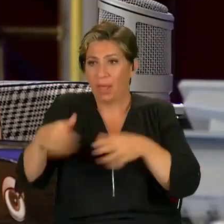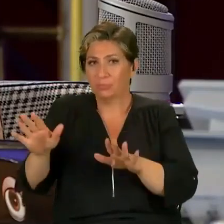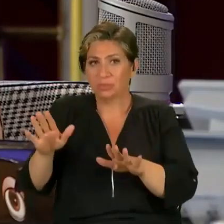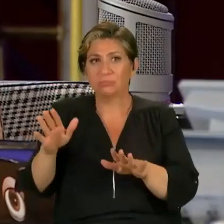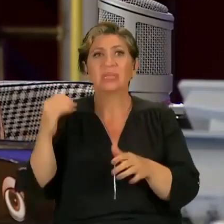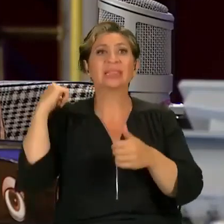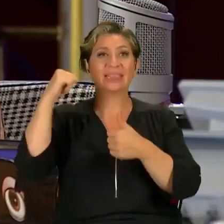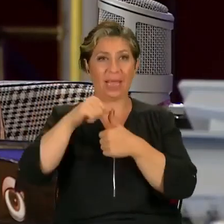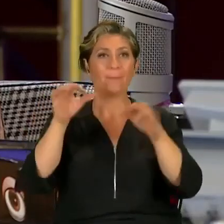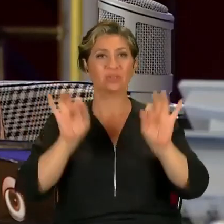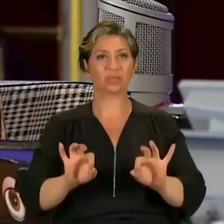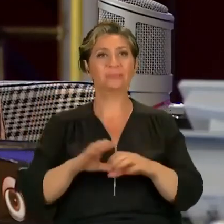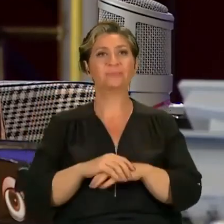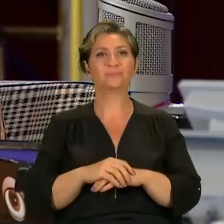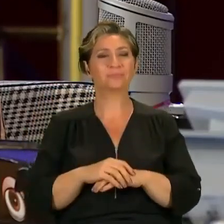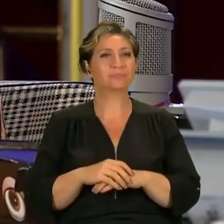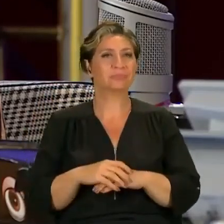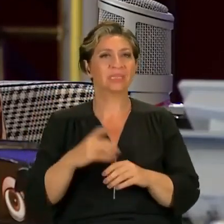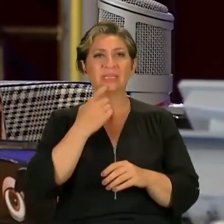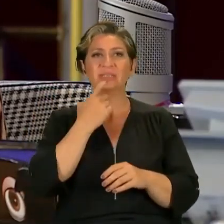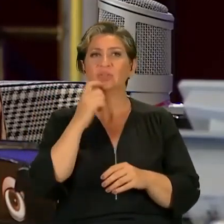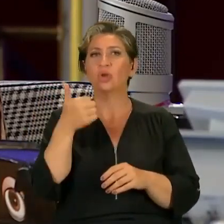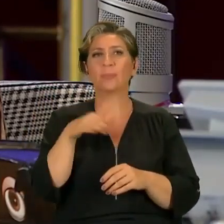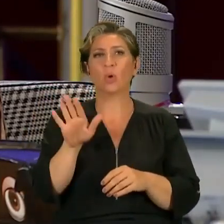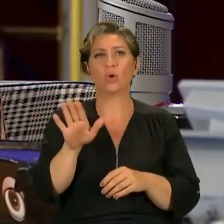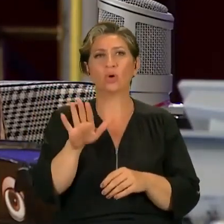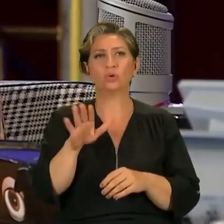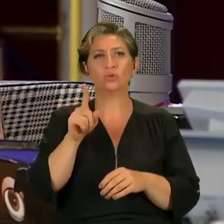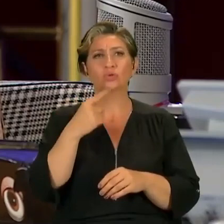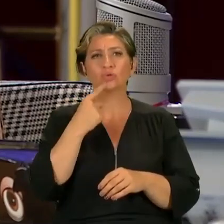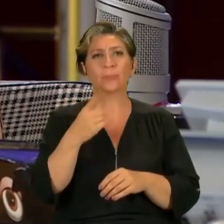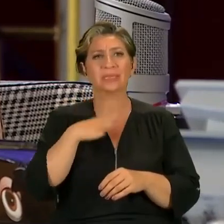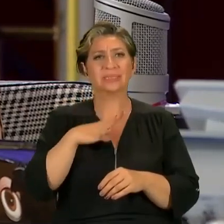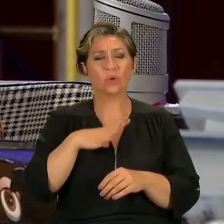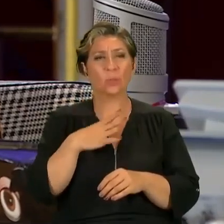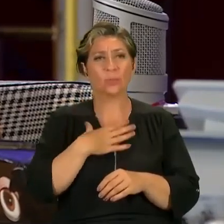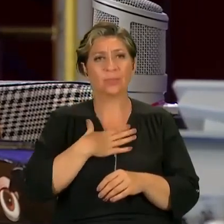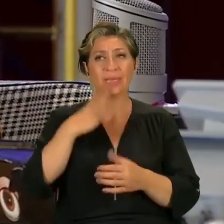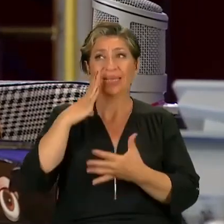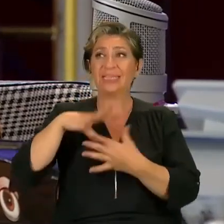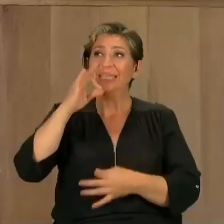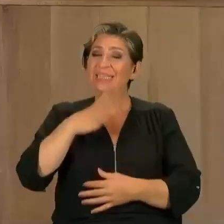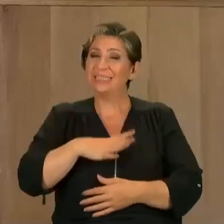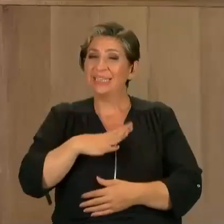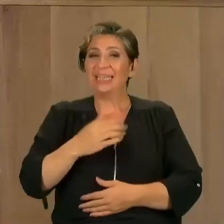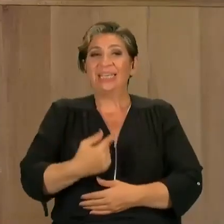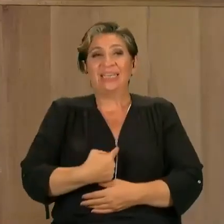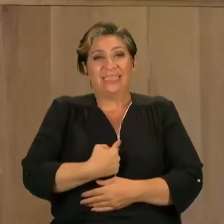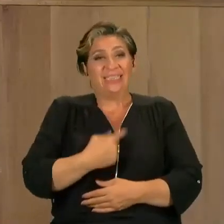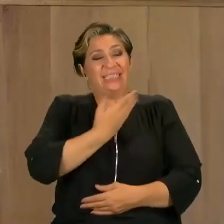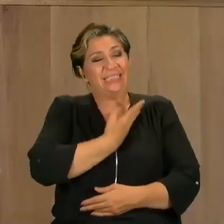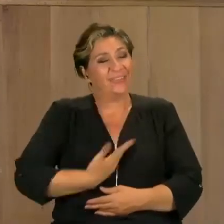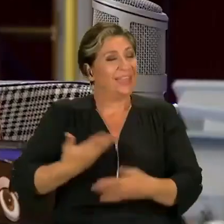Hmm. Tekrar. Hiç yaşın bir önemi yok. Şunu söylemek istiyorum. İnsan istediği ve sevdiği bir